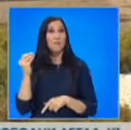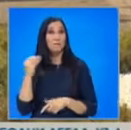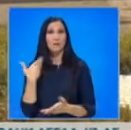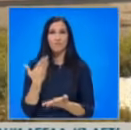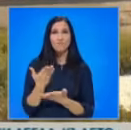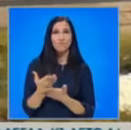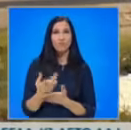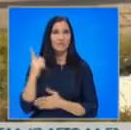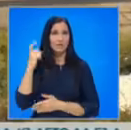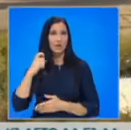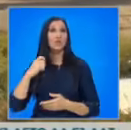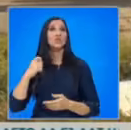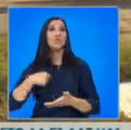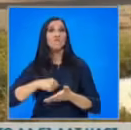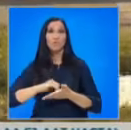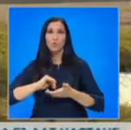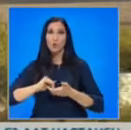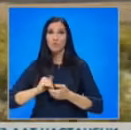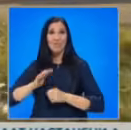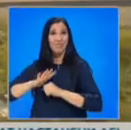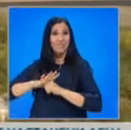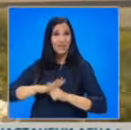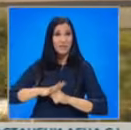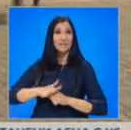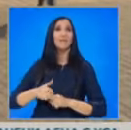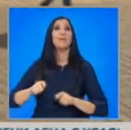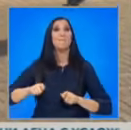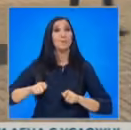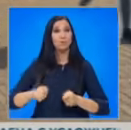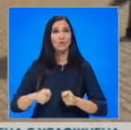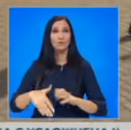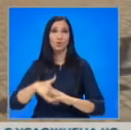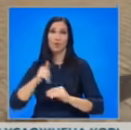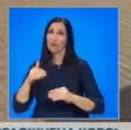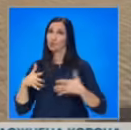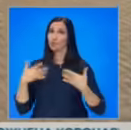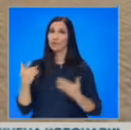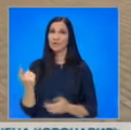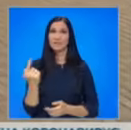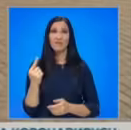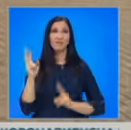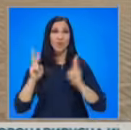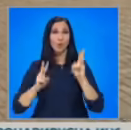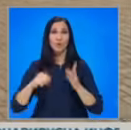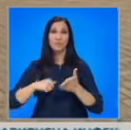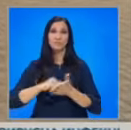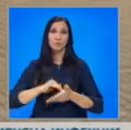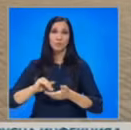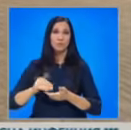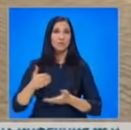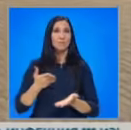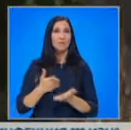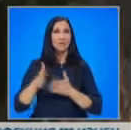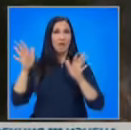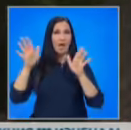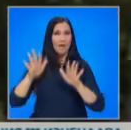подаде сигнал, че футболни клубове са притискани и дори принуждавани да се откажат от искането за свикване на конгрес на Футболния съюз през